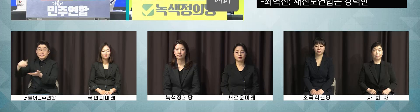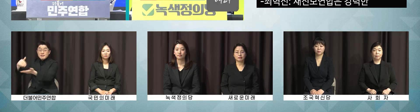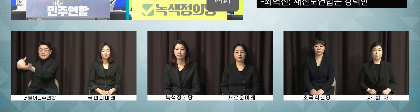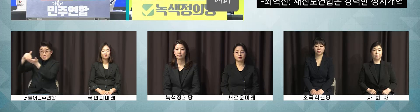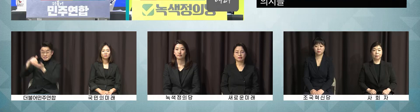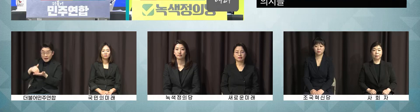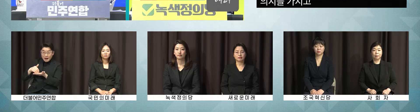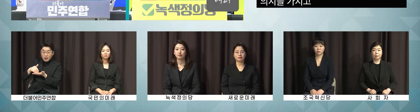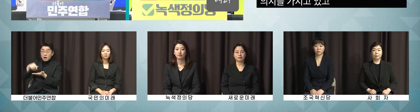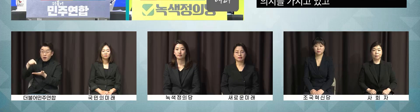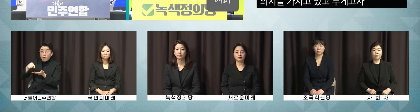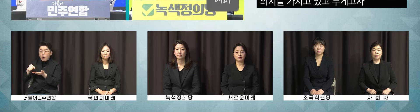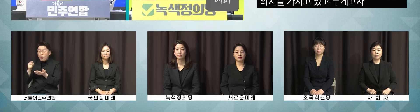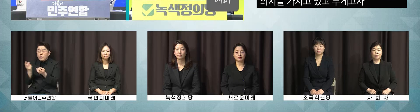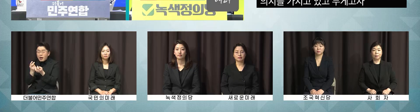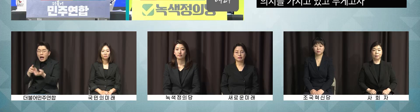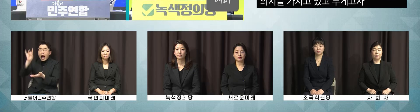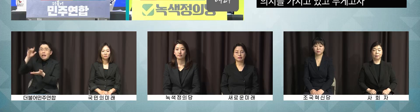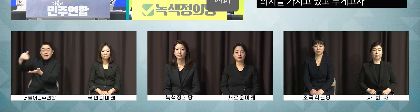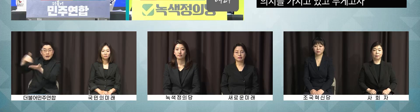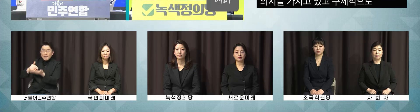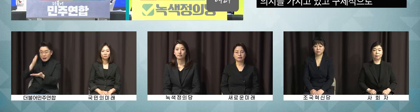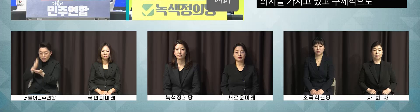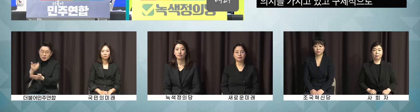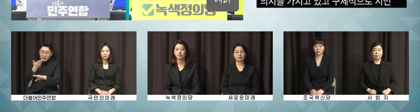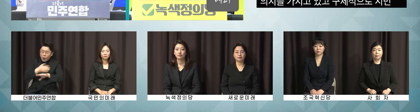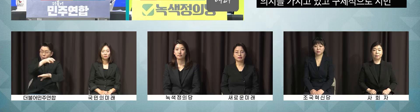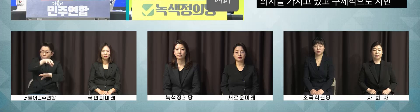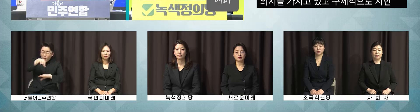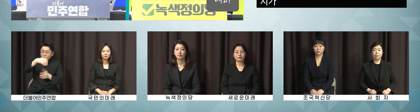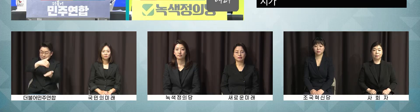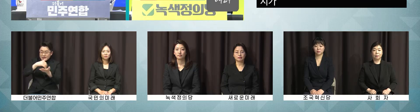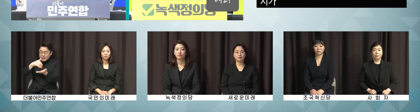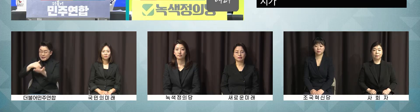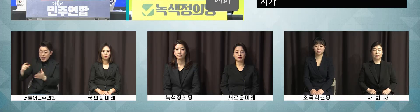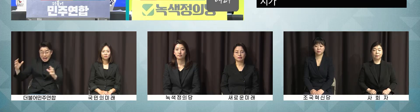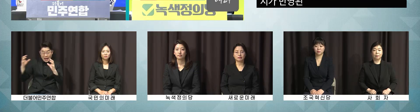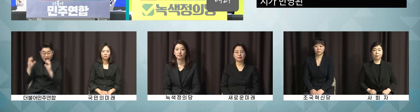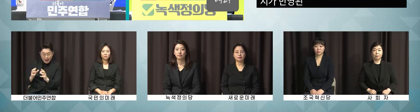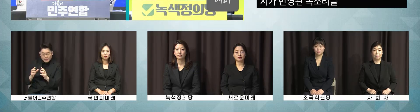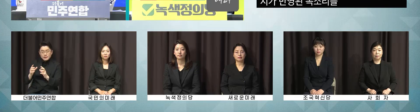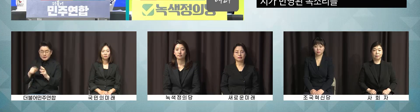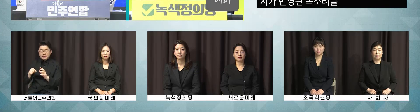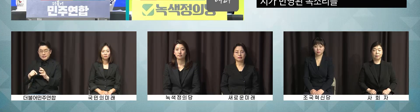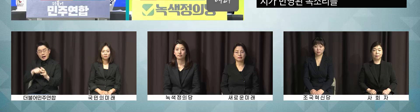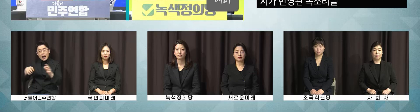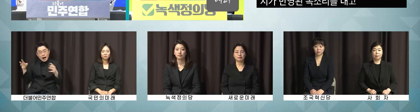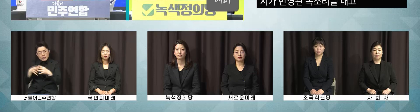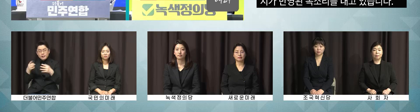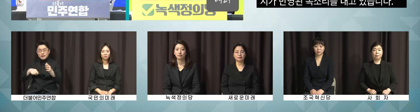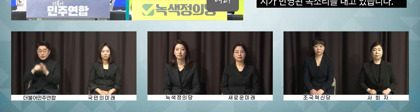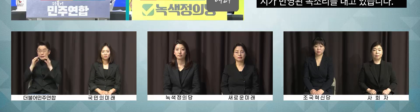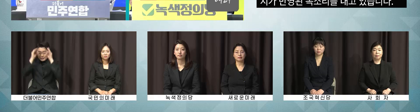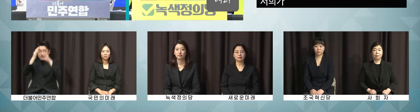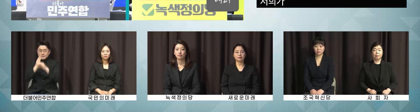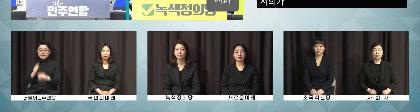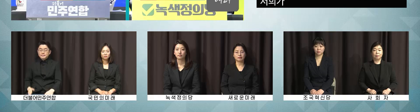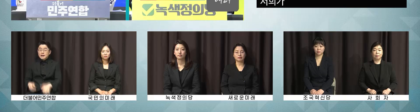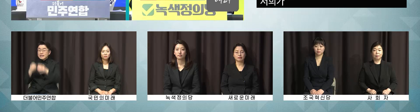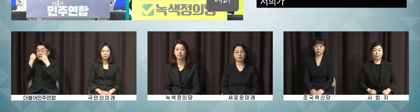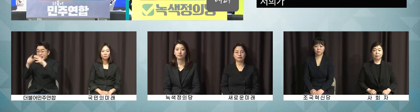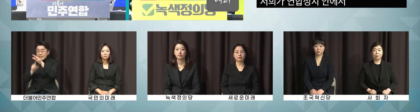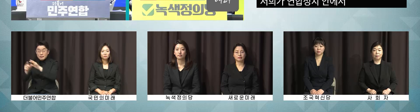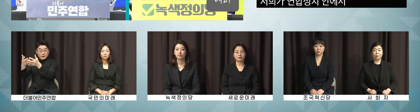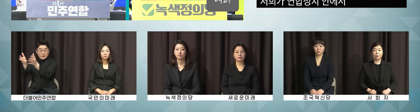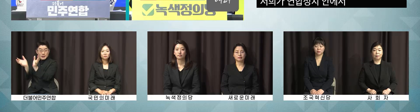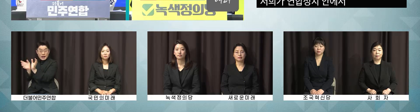시민의 민의가 좀 더 많이 반영될 수 있는 선거제도의 개혁을 위해서 목소리를 내고 있습니다. 저희가 연합정치 안에서 새진보연합 같은 경우에는